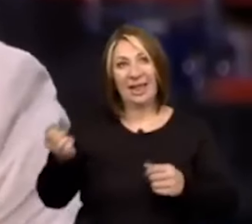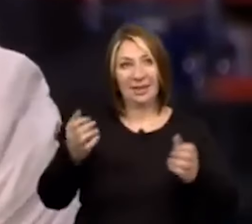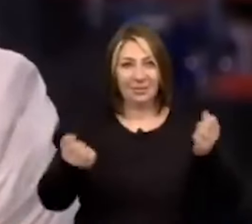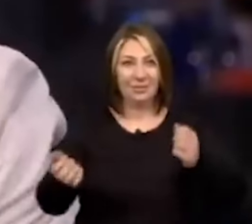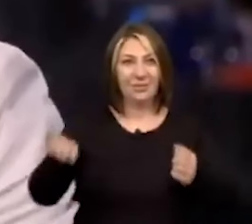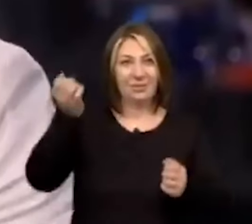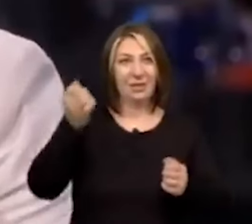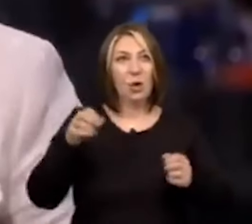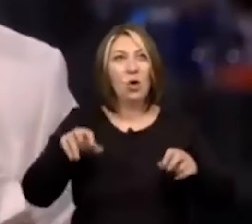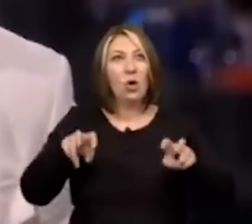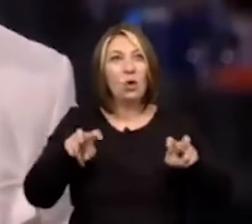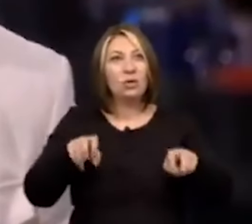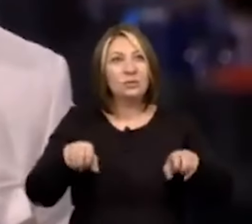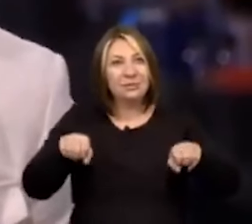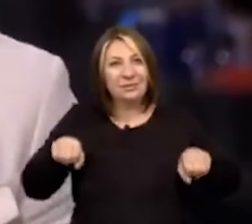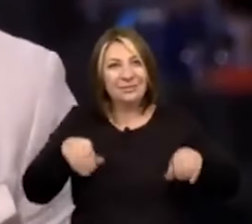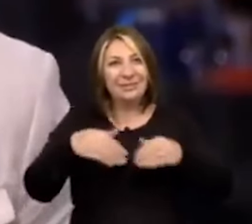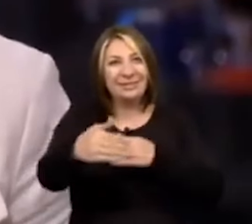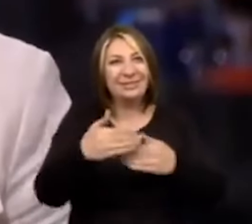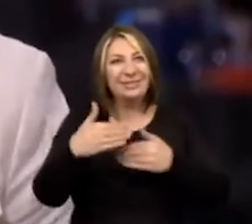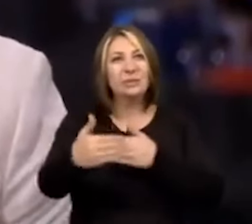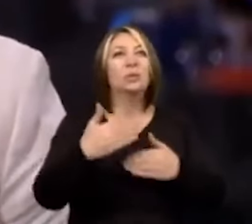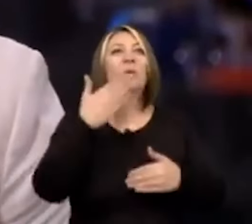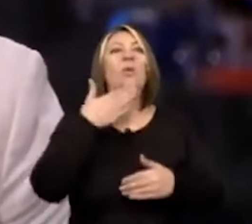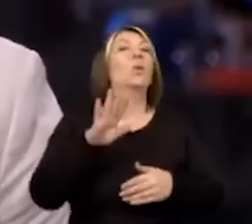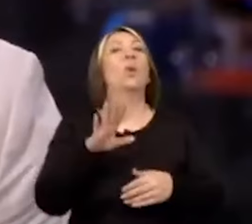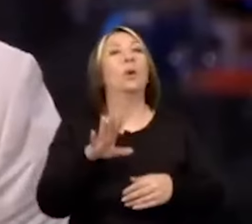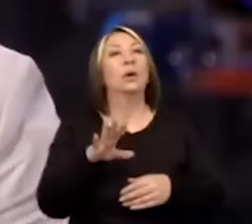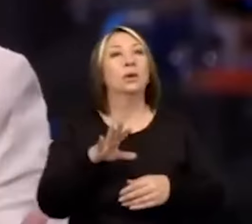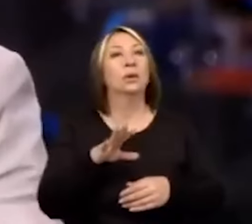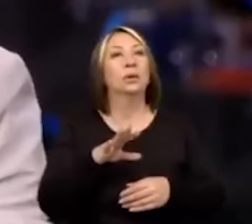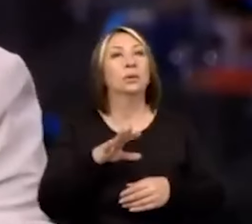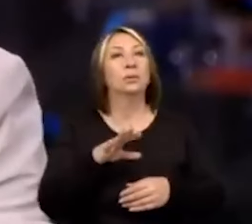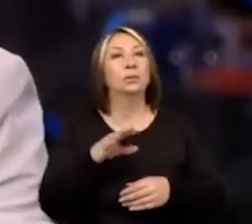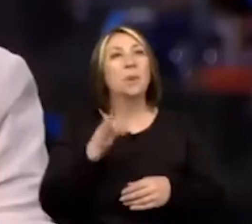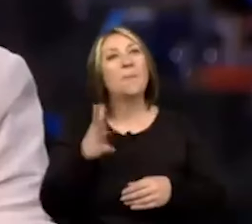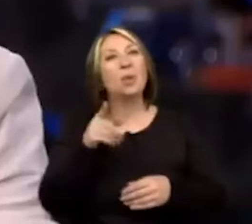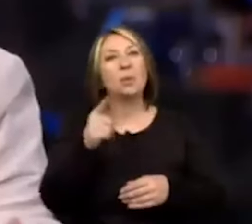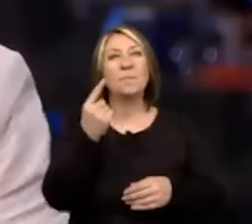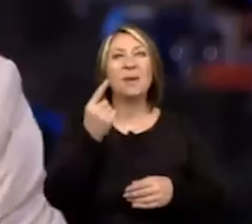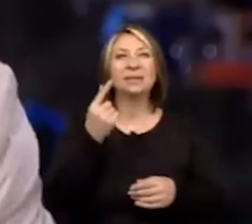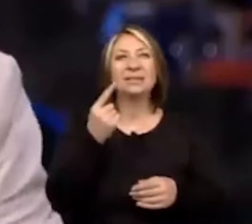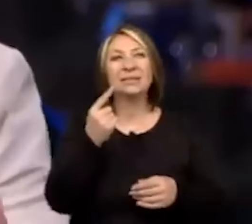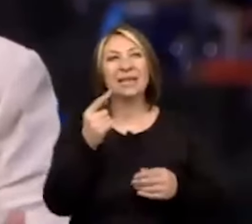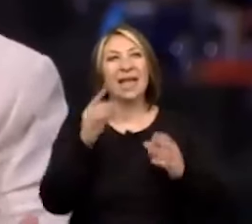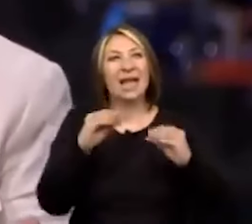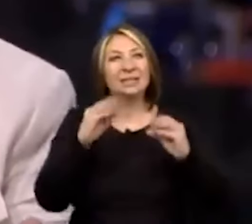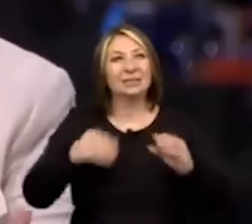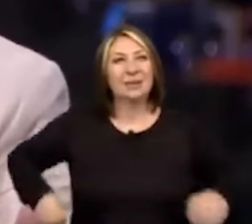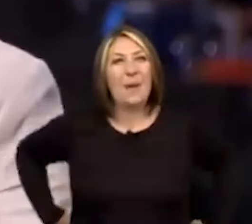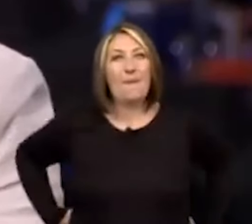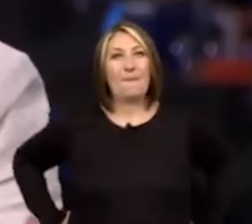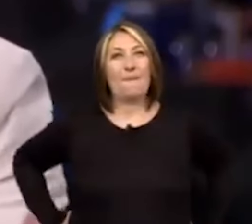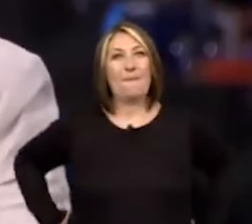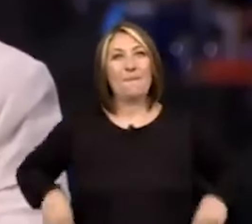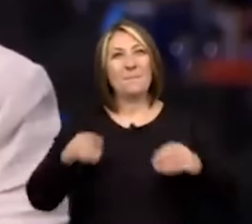falan. Koltuğunu geri çekme veya ileri geri hareket ettirme şansımız da yoktu. Belki orada biraz böyle yastık destekli hani